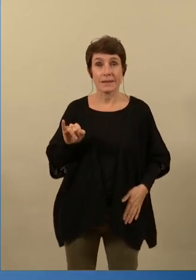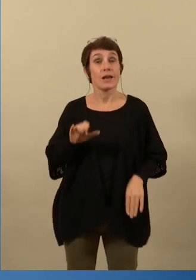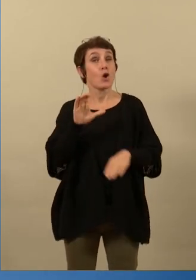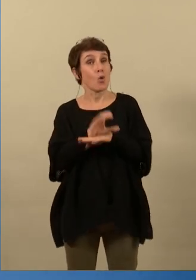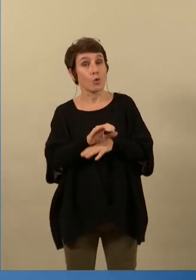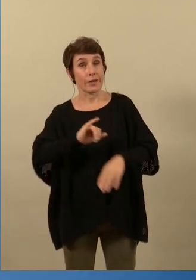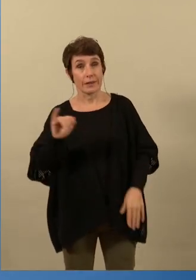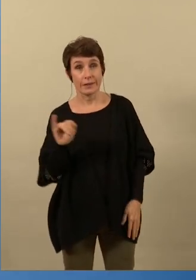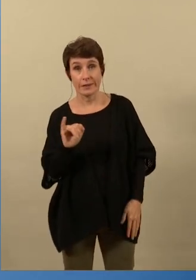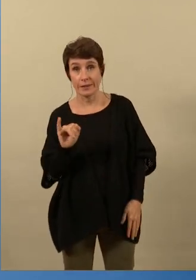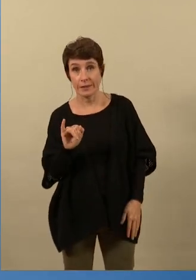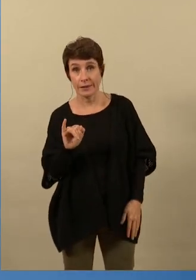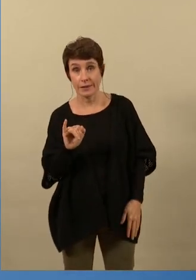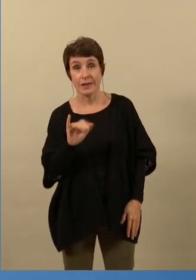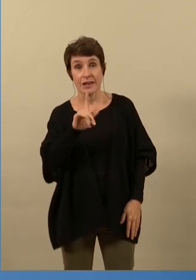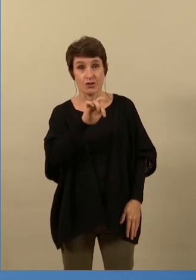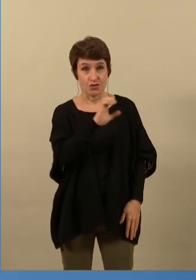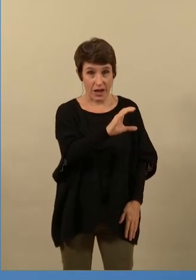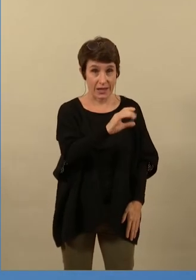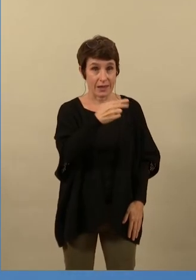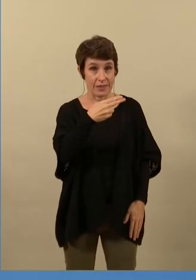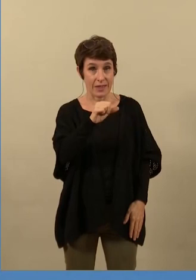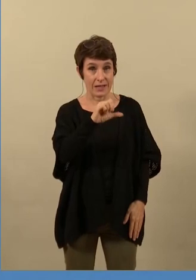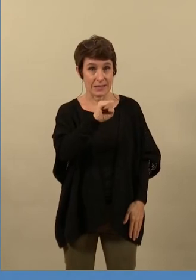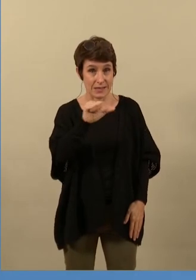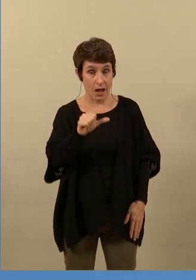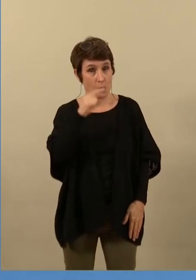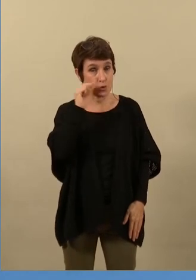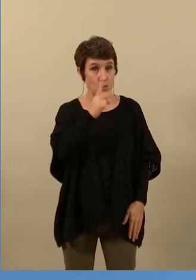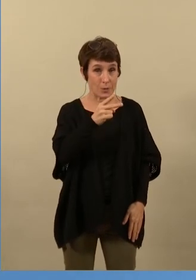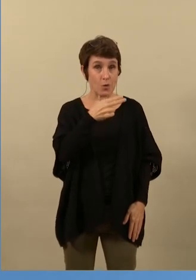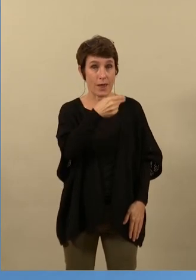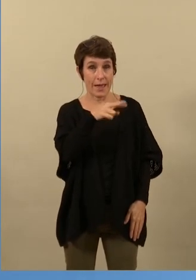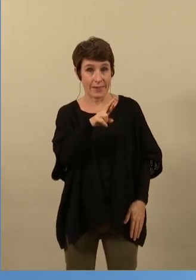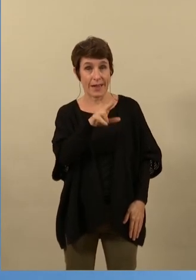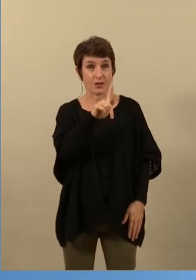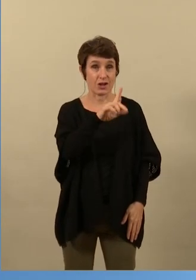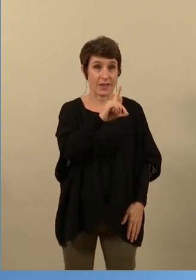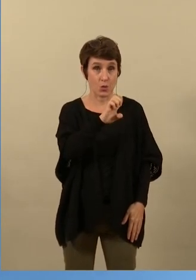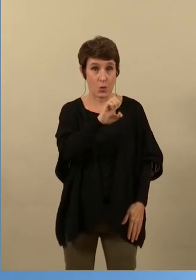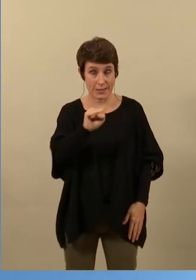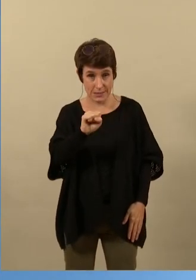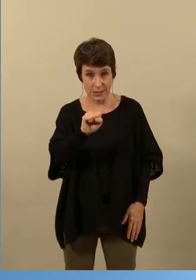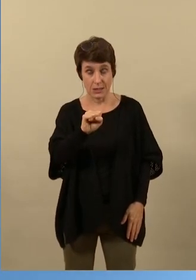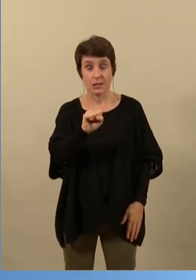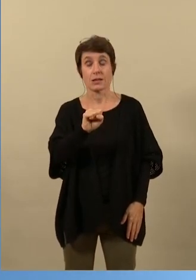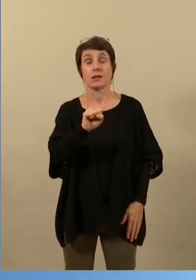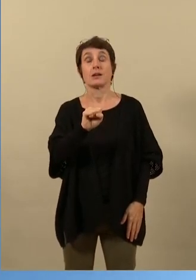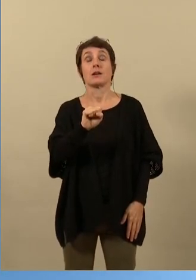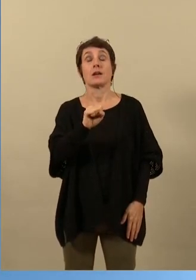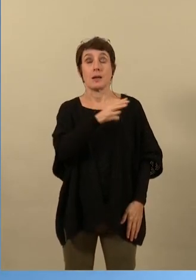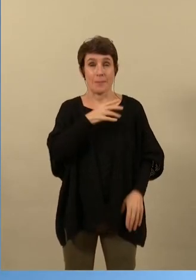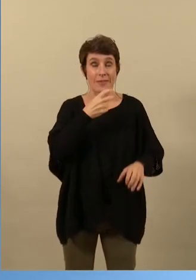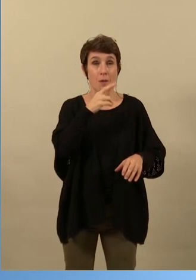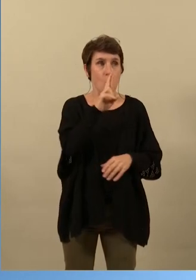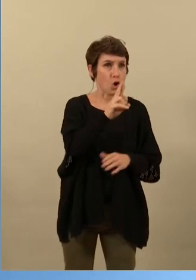contre contre je NASA monsieur Picolet NR gdes madame